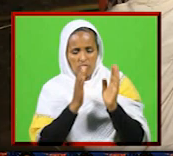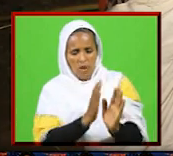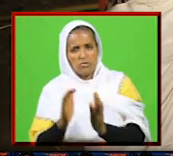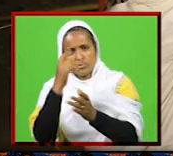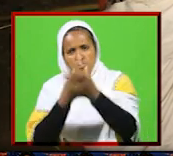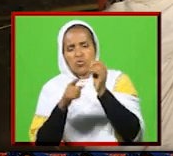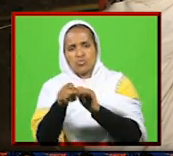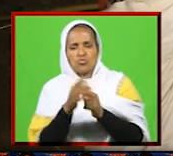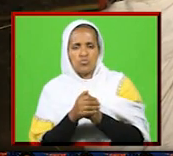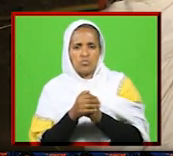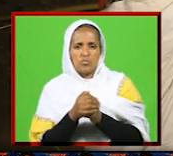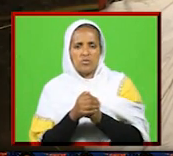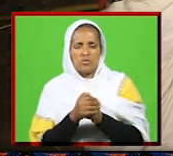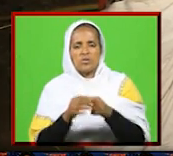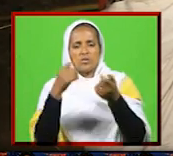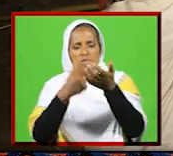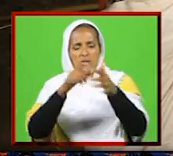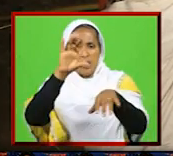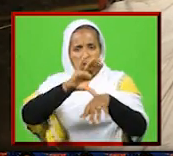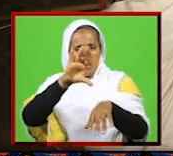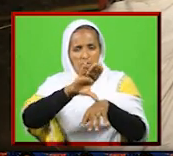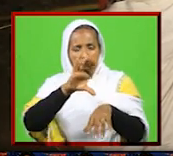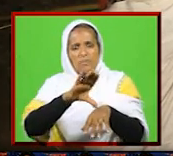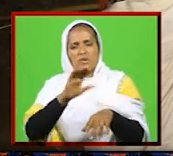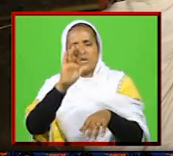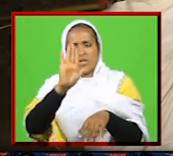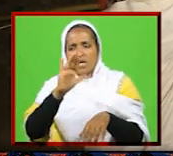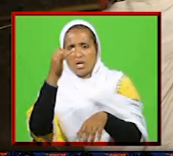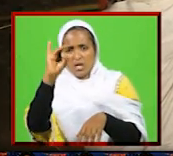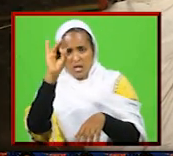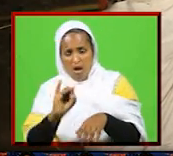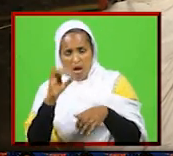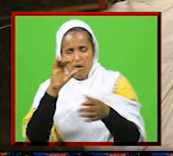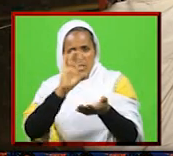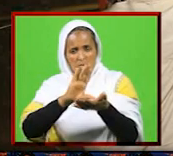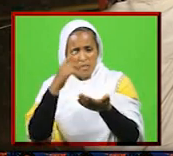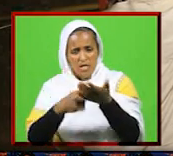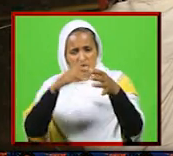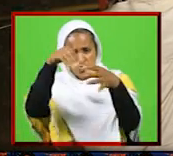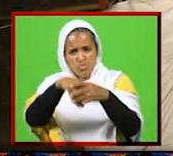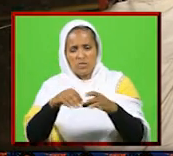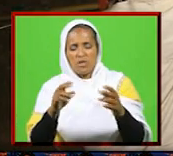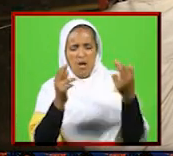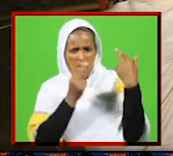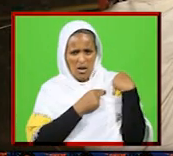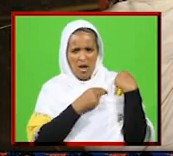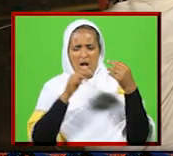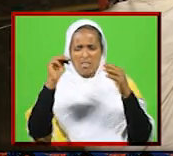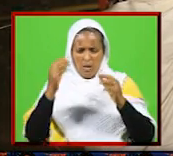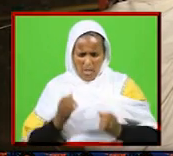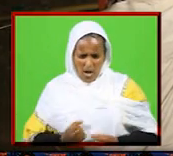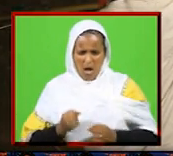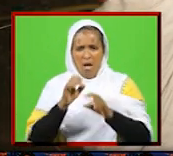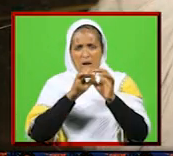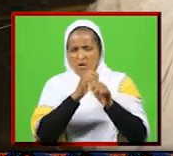አንዳንድ ጊዜ ብዙ መመጸኛ ከተማዎች የሆኑ ገዳማት አሉ። ለምሳሌ እነ ደብረ ወላ እነ ገዳም እነ ደብረ ገሊላ እነዚህም ከነዚህ ውጭ ከነዚህ